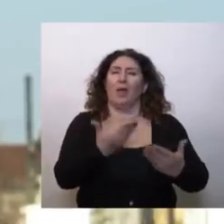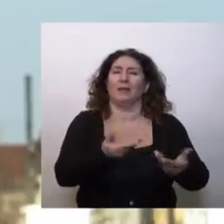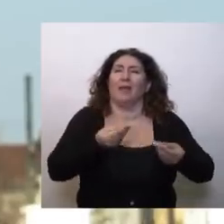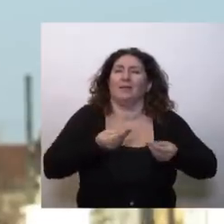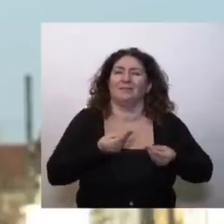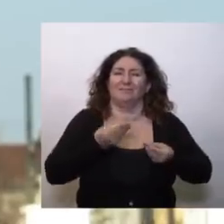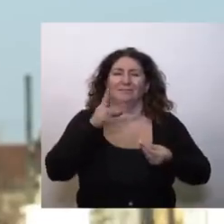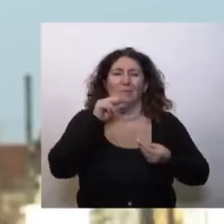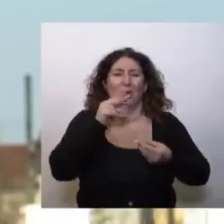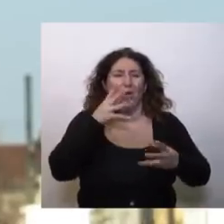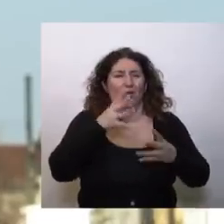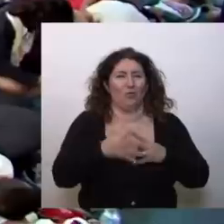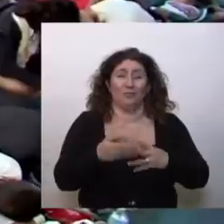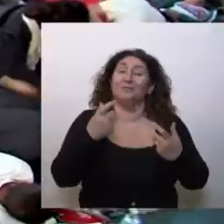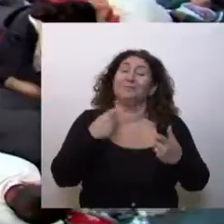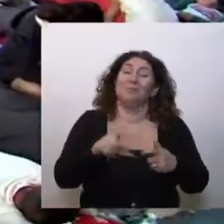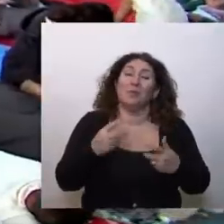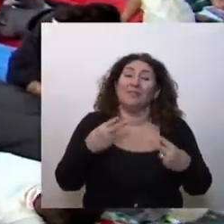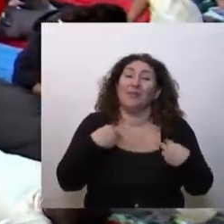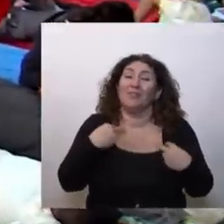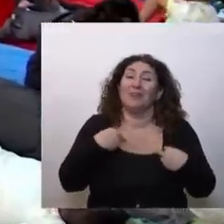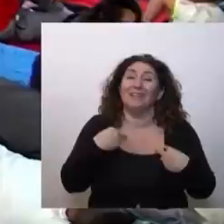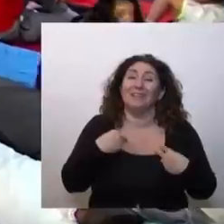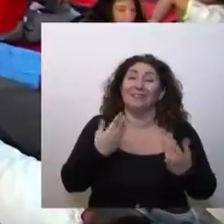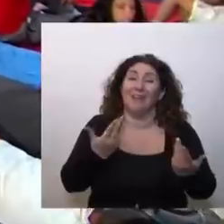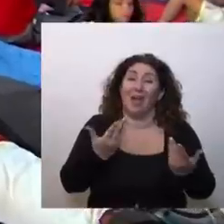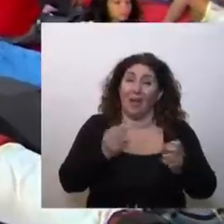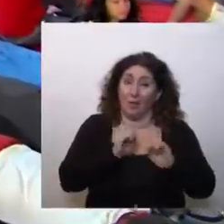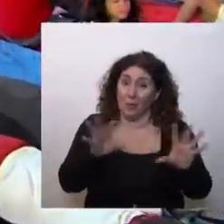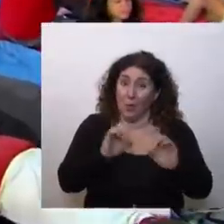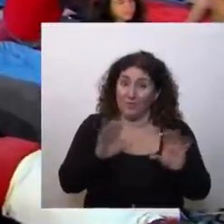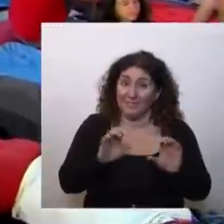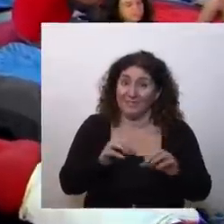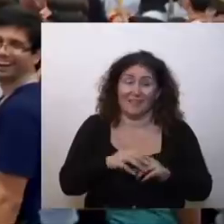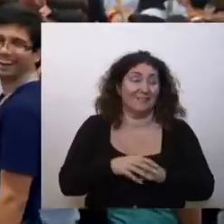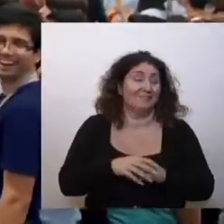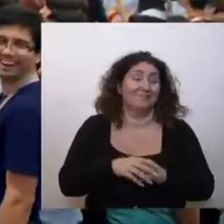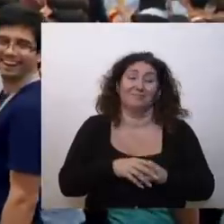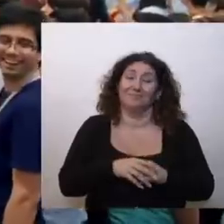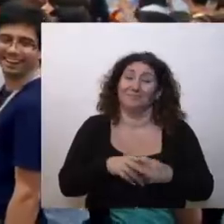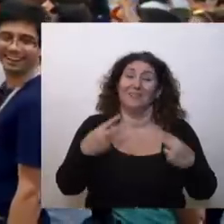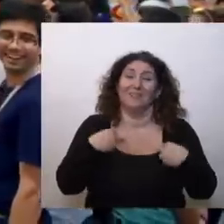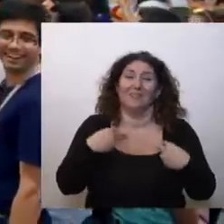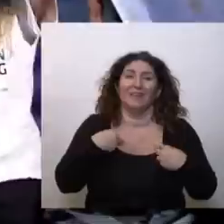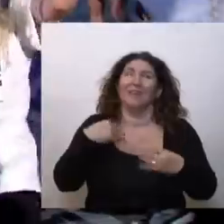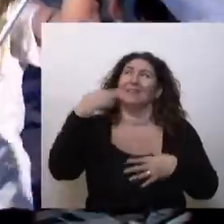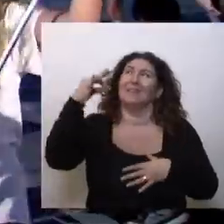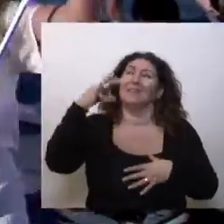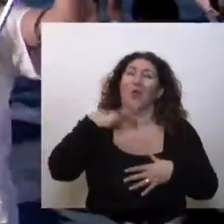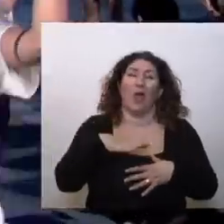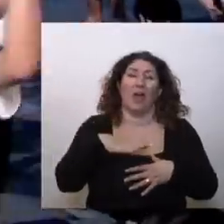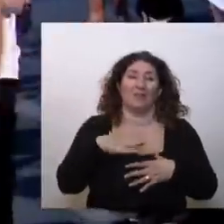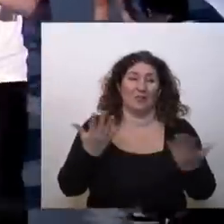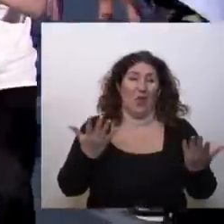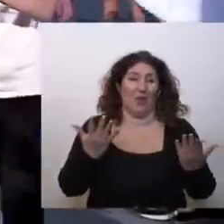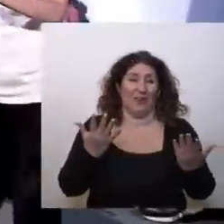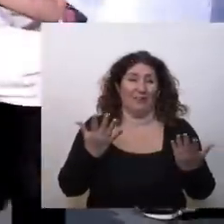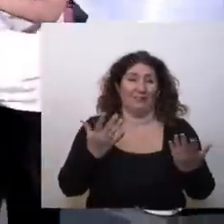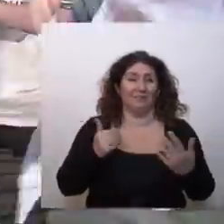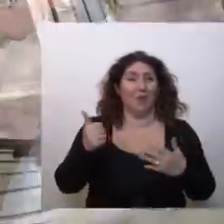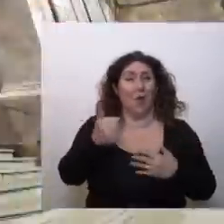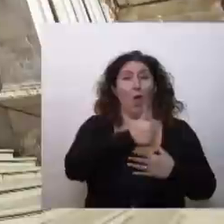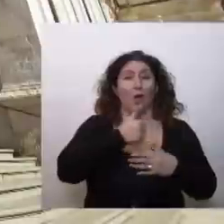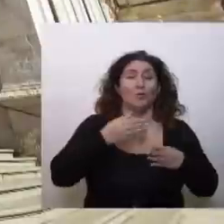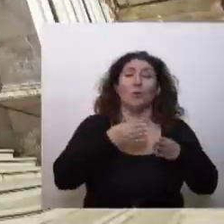perché? Perché la vita non è un'improvvisazione, la vita è vocazione. Ognuno di noi deve trovare la